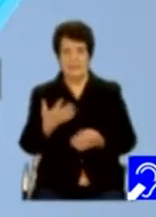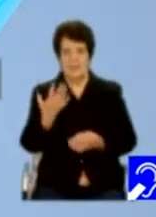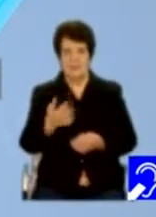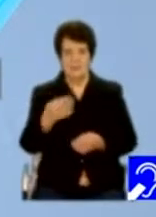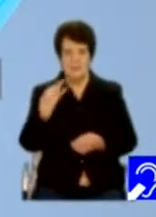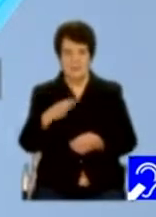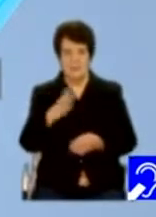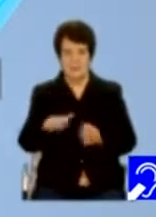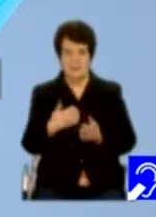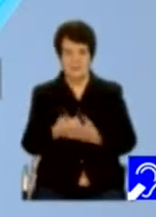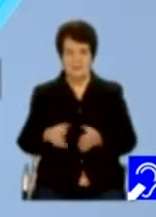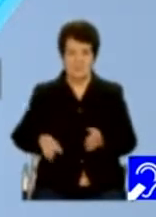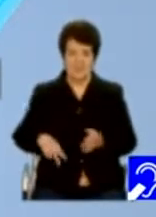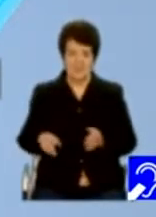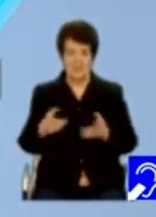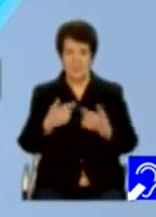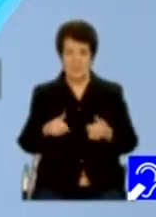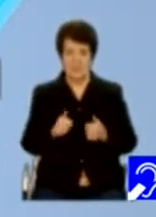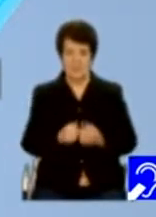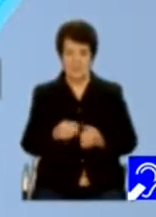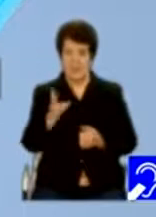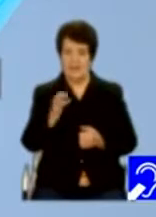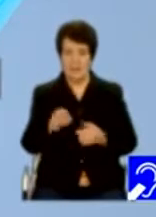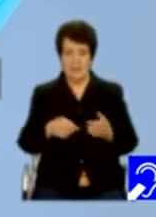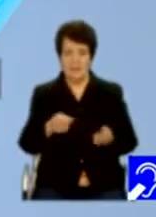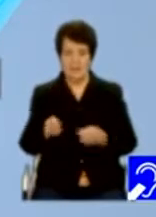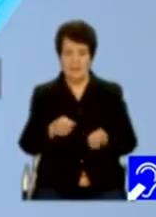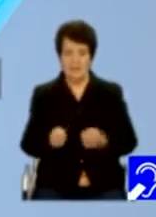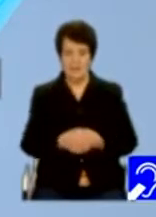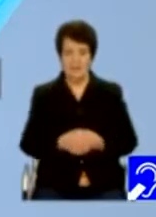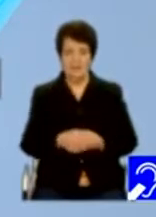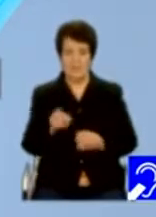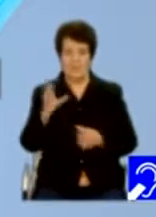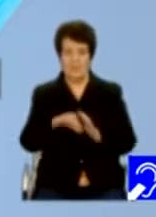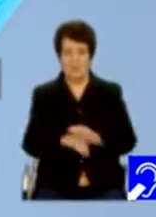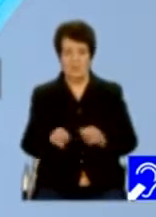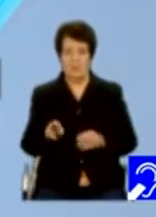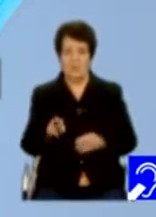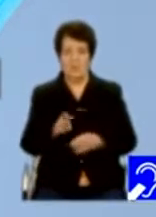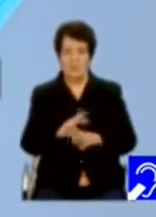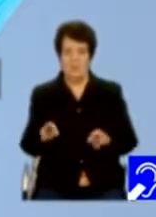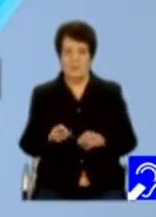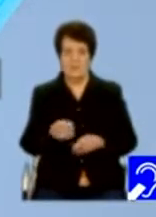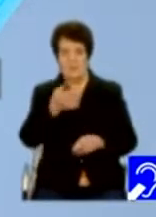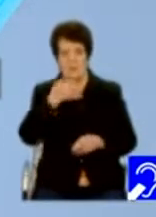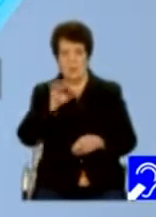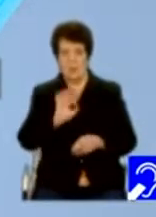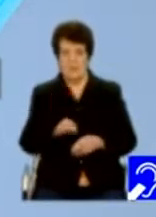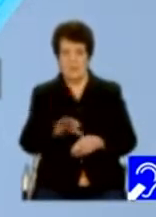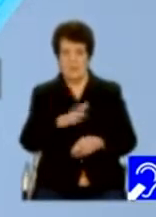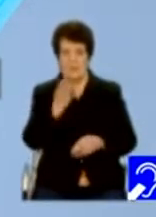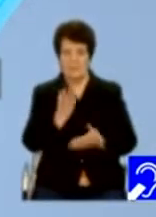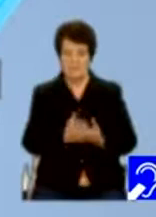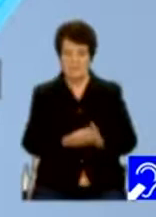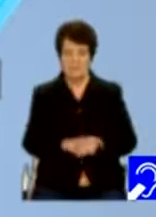5 am fost șef al Direcției Organizației Necomerciale din cadrul Ministerului. A fost o experiență inedită pentru